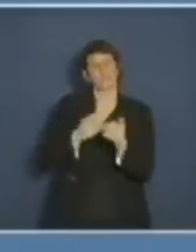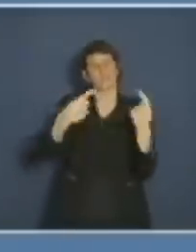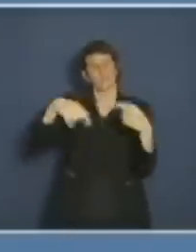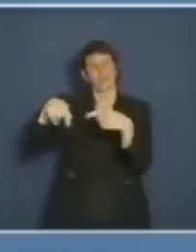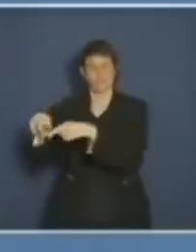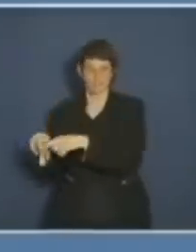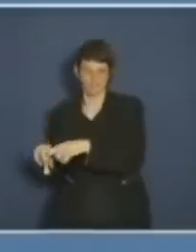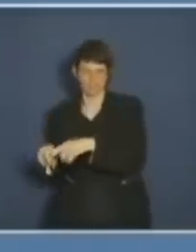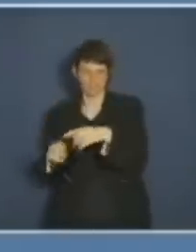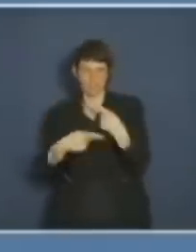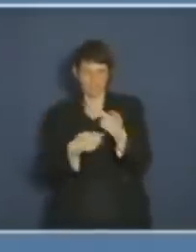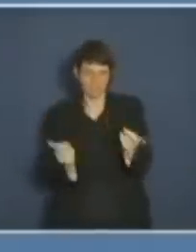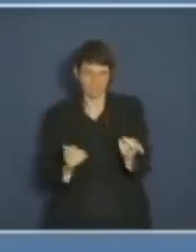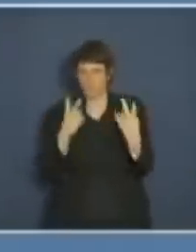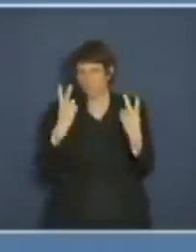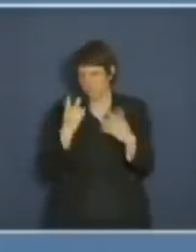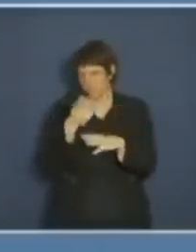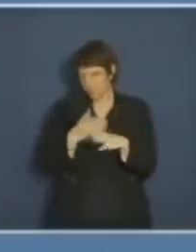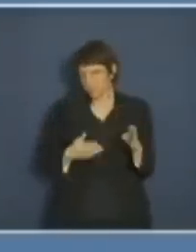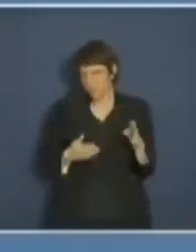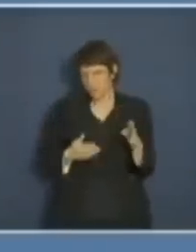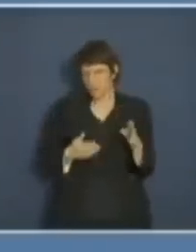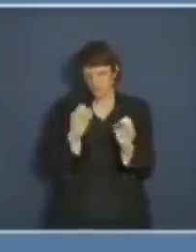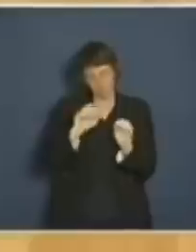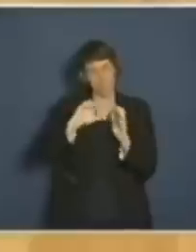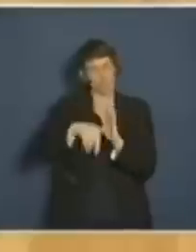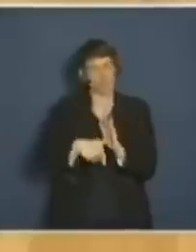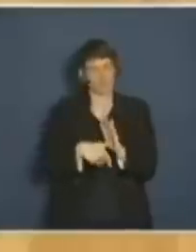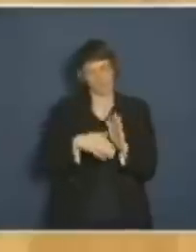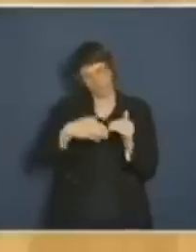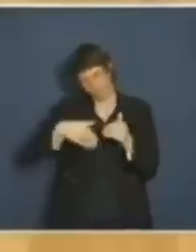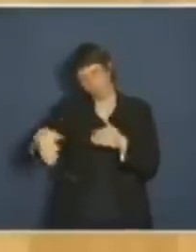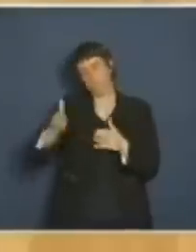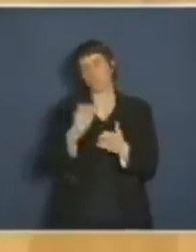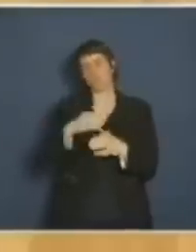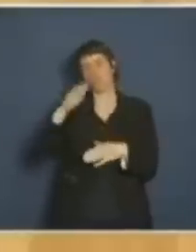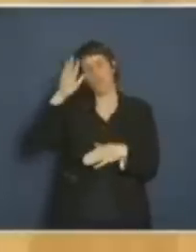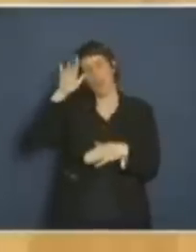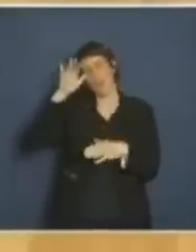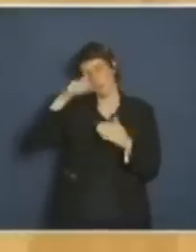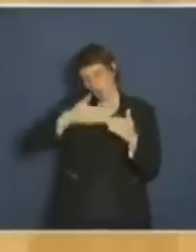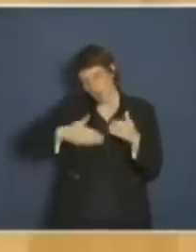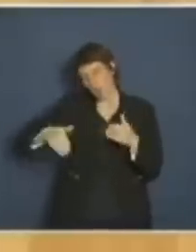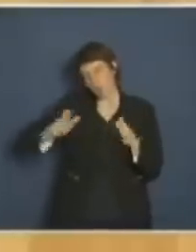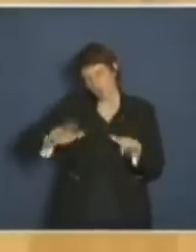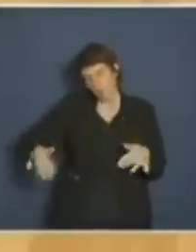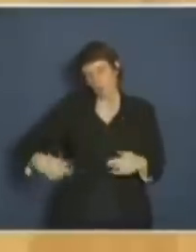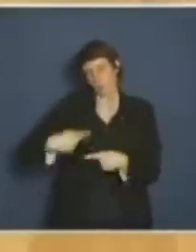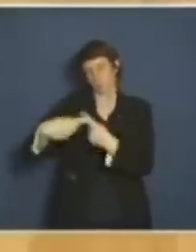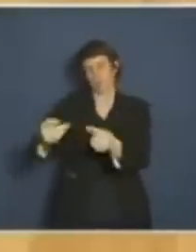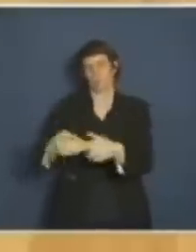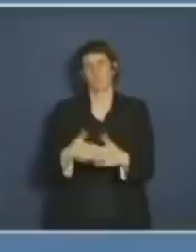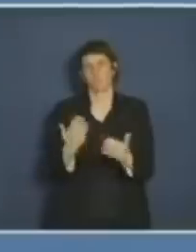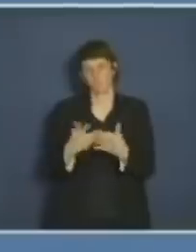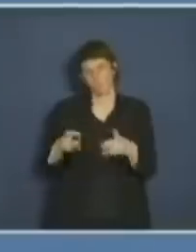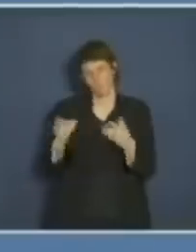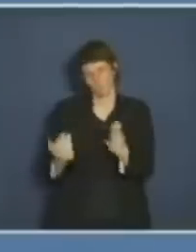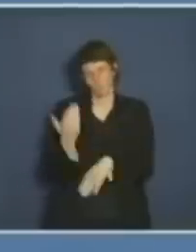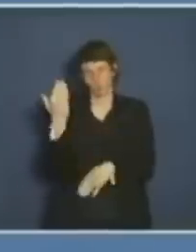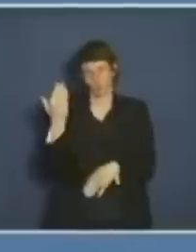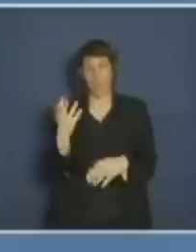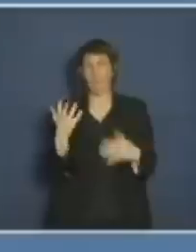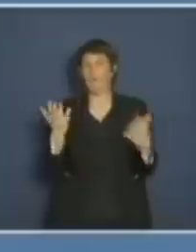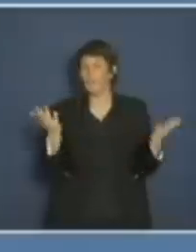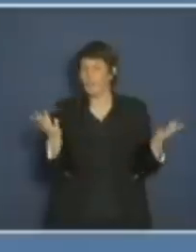Ärzte, die einen wichtigen Beitrag liefern können, schon ab April anzuschieben, diese neue Phase? Und wie bringt man